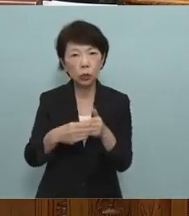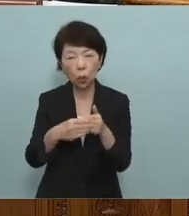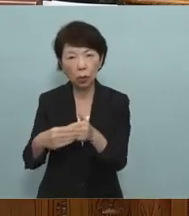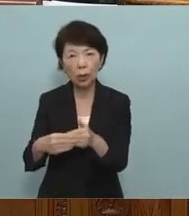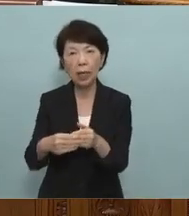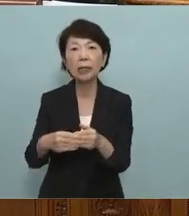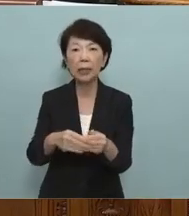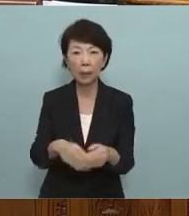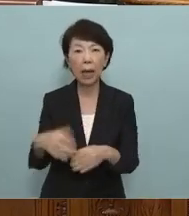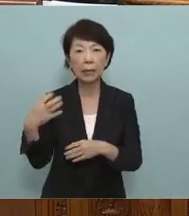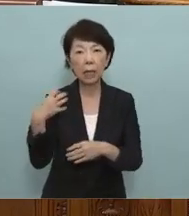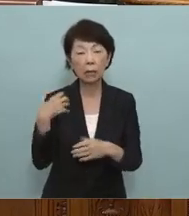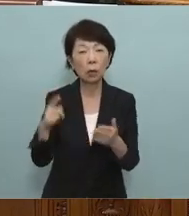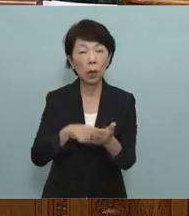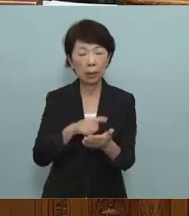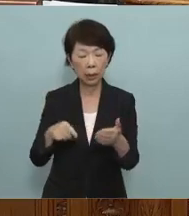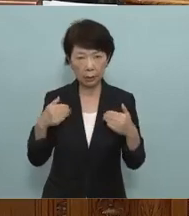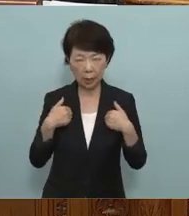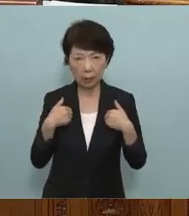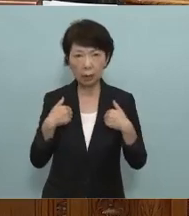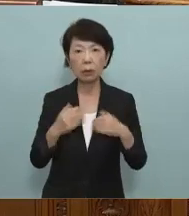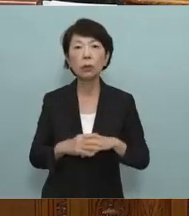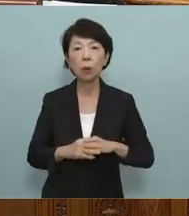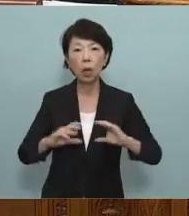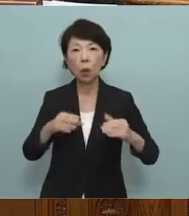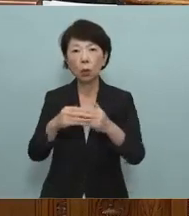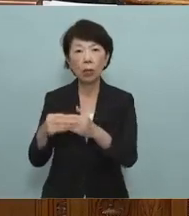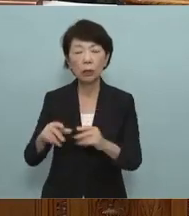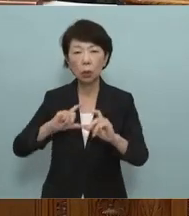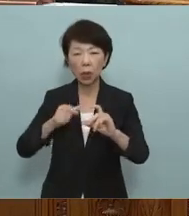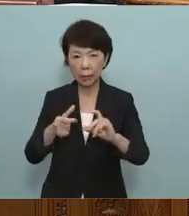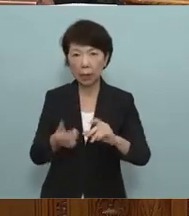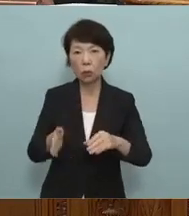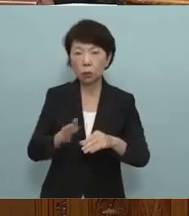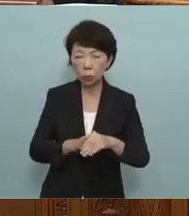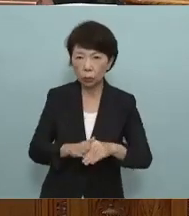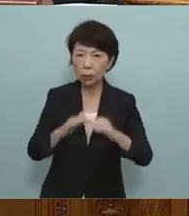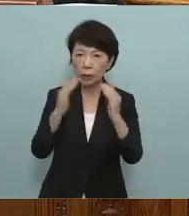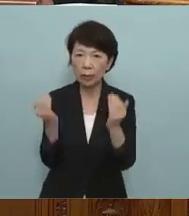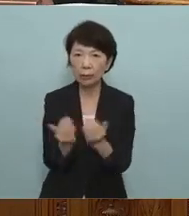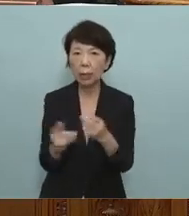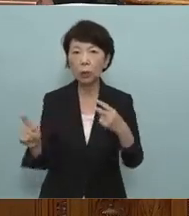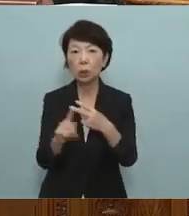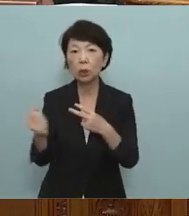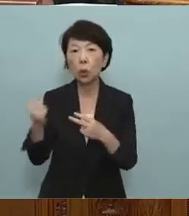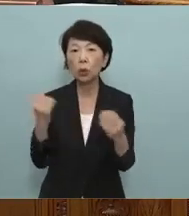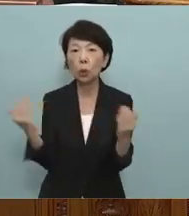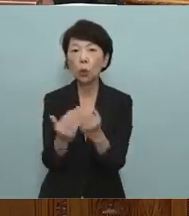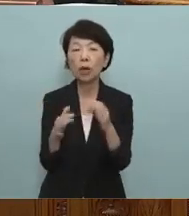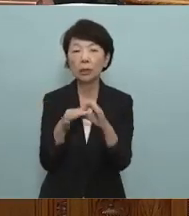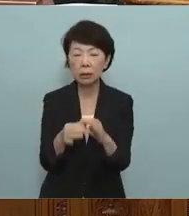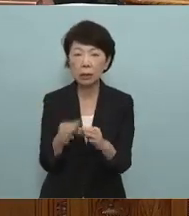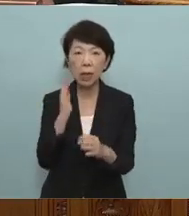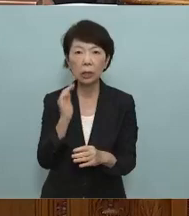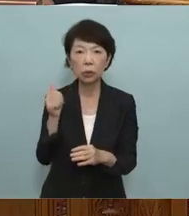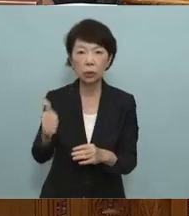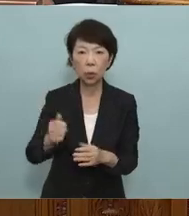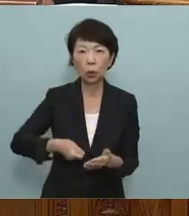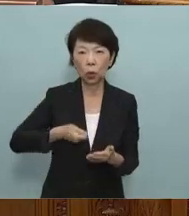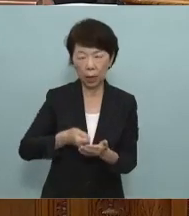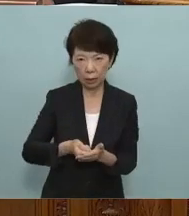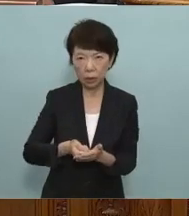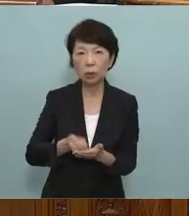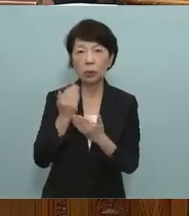を果たすべきです。安保理改革を含む国連全体の機能強化について、総理のご決意を